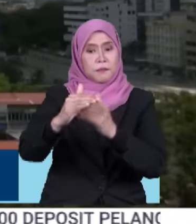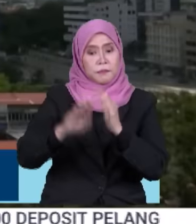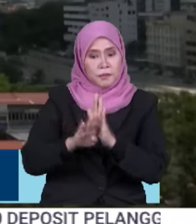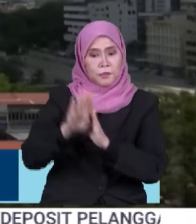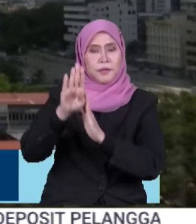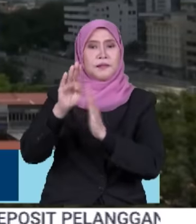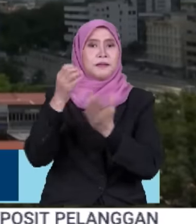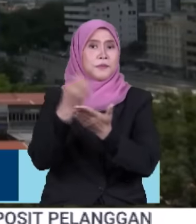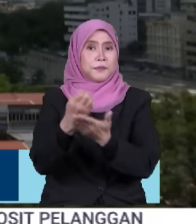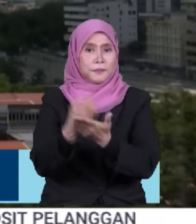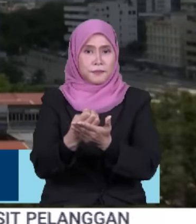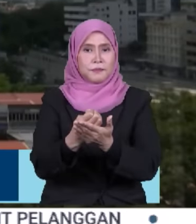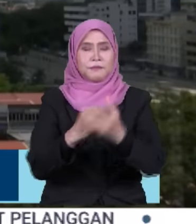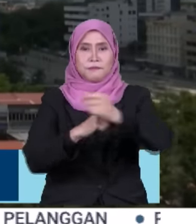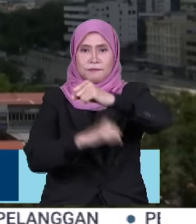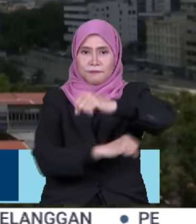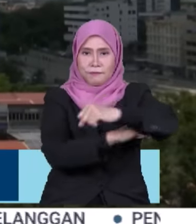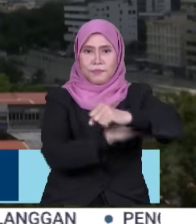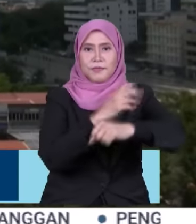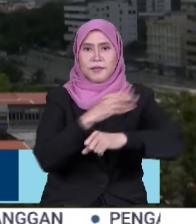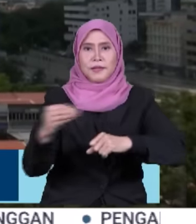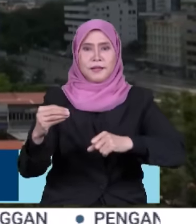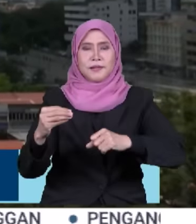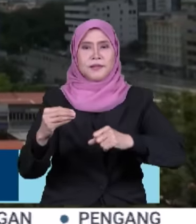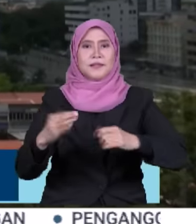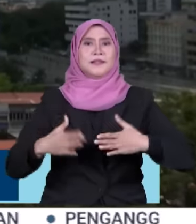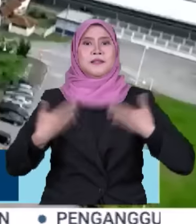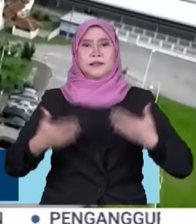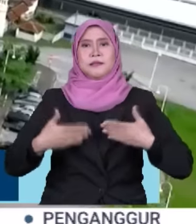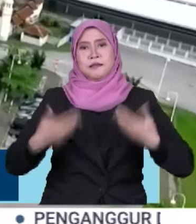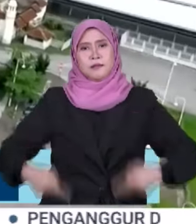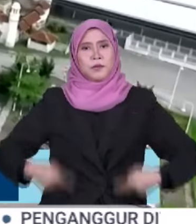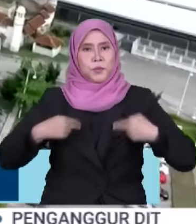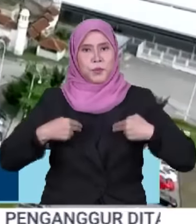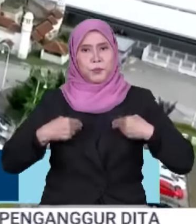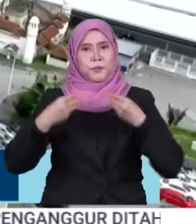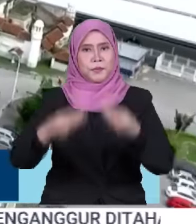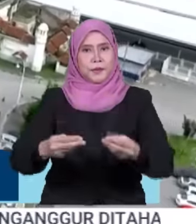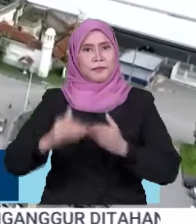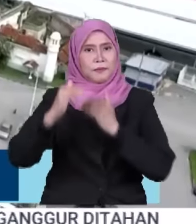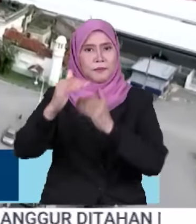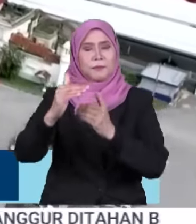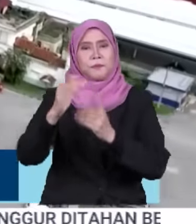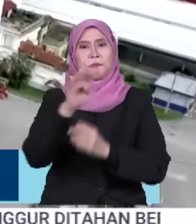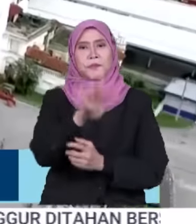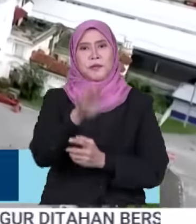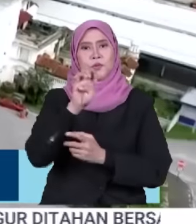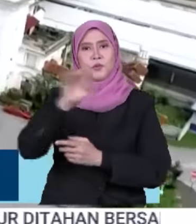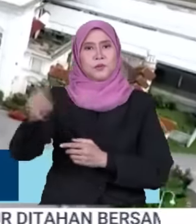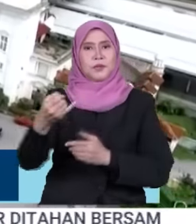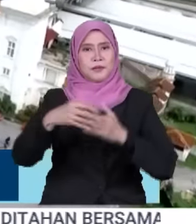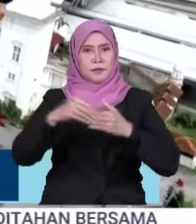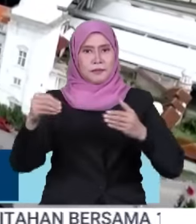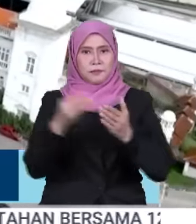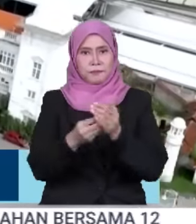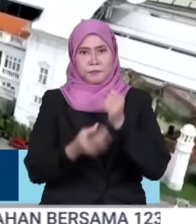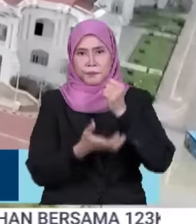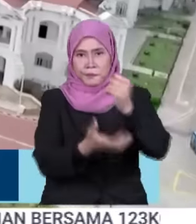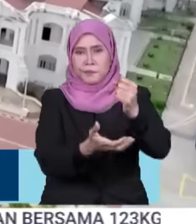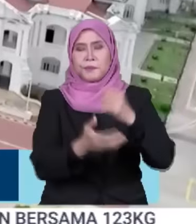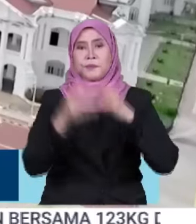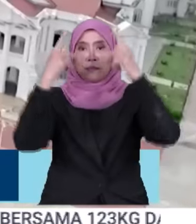pembangunan ekonomi, infrastruktur dan kesejahteraan hidup, pemberian tahap kepada RM400 juta. Perdana Menteri